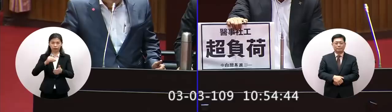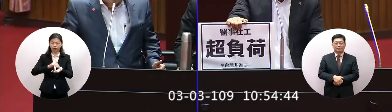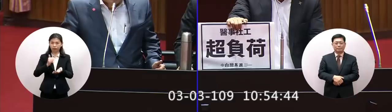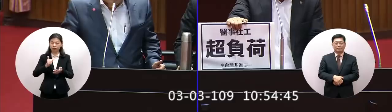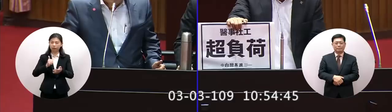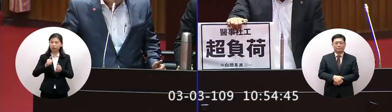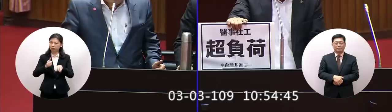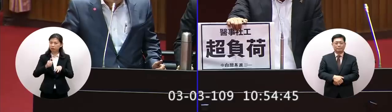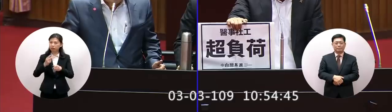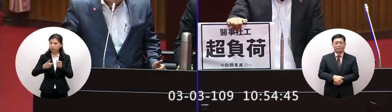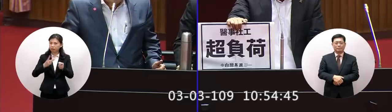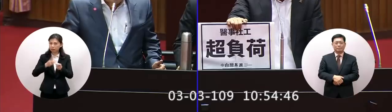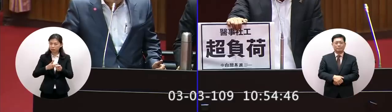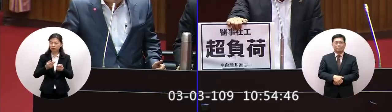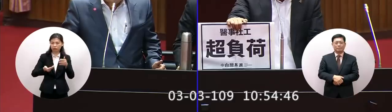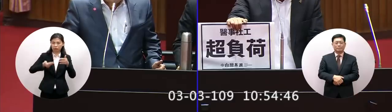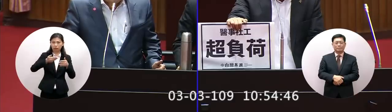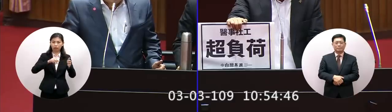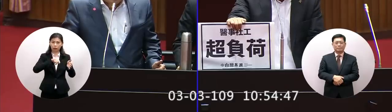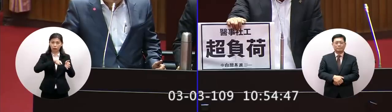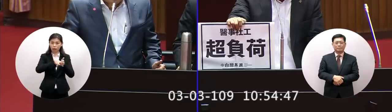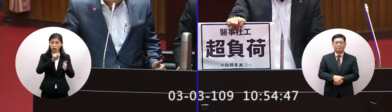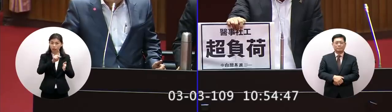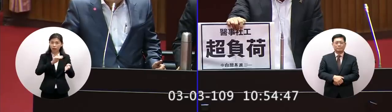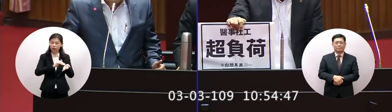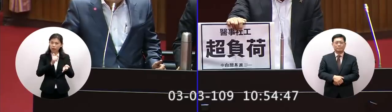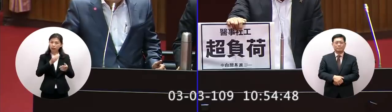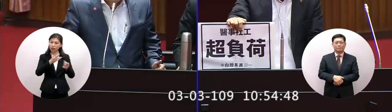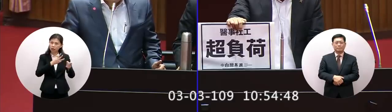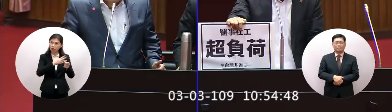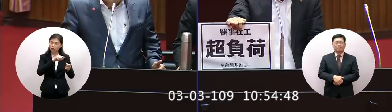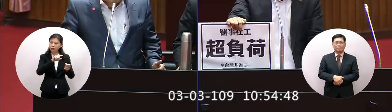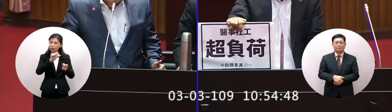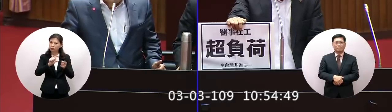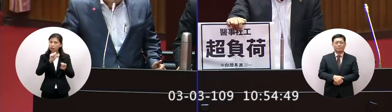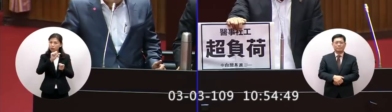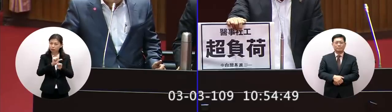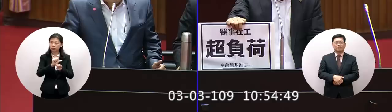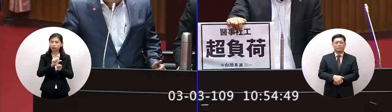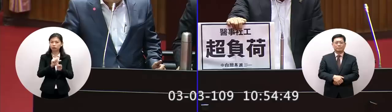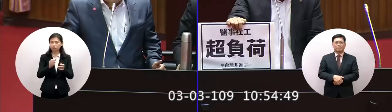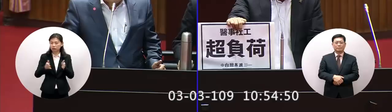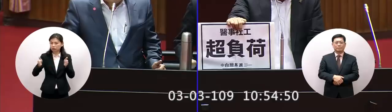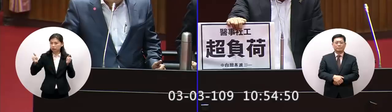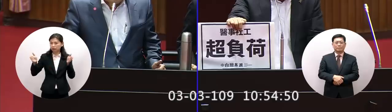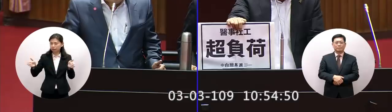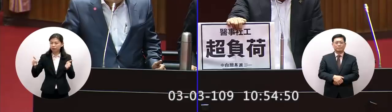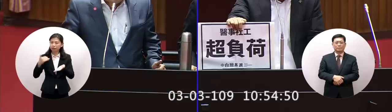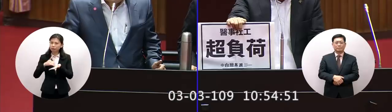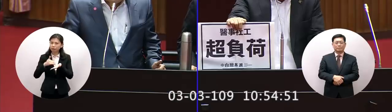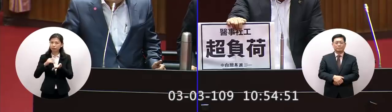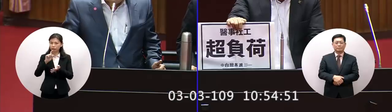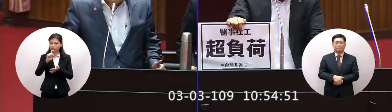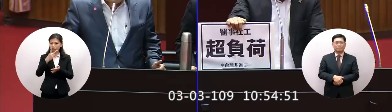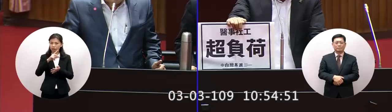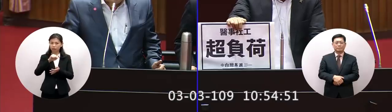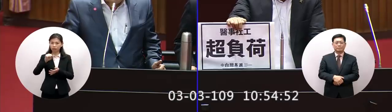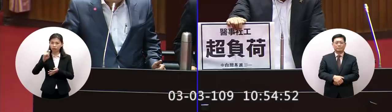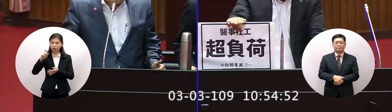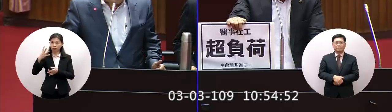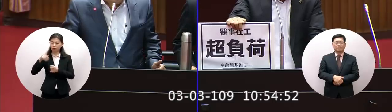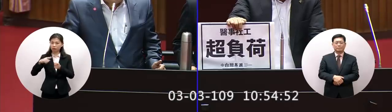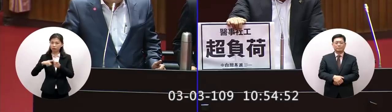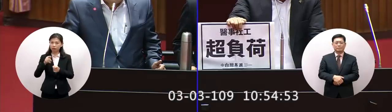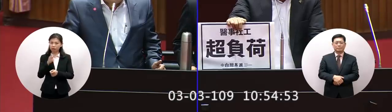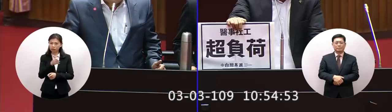是2年，然后在专科医师的训练可能3年到5年不止，好，所以在整个来讲大概是12年到14年